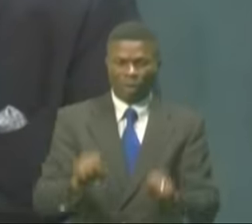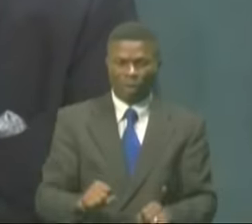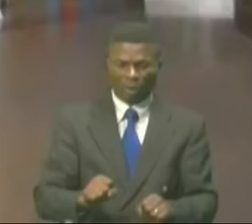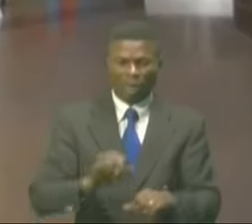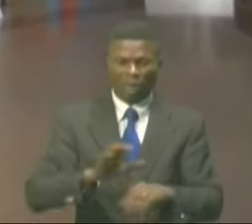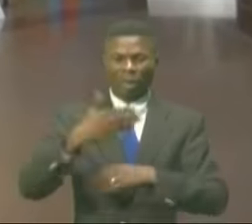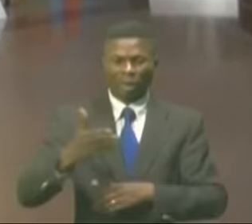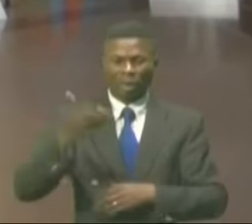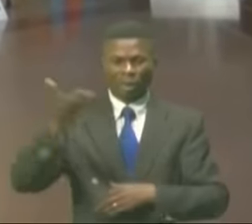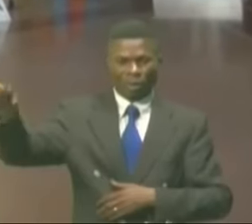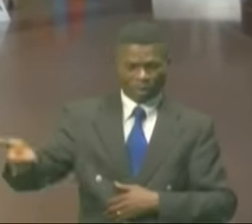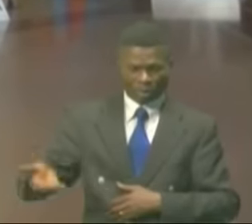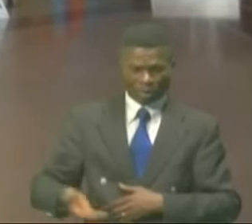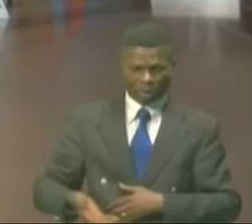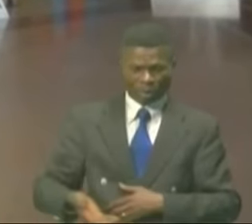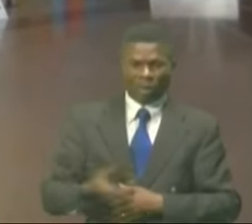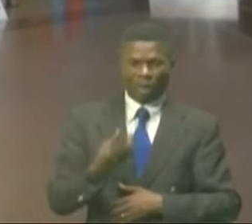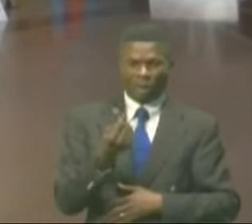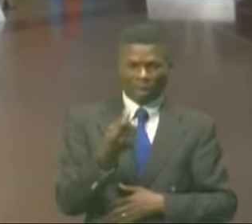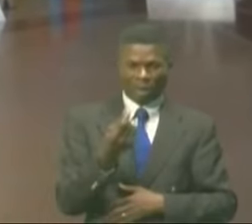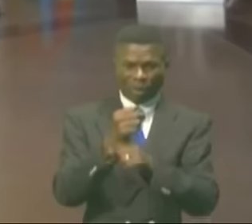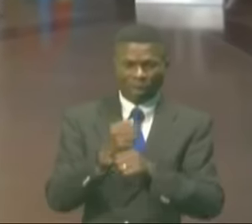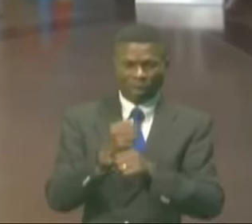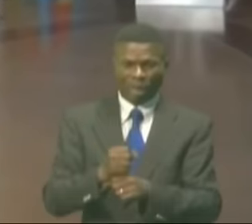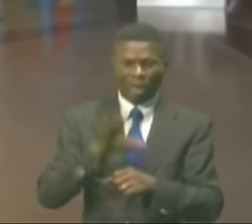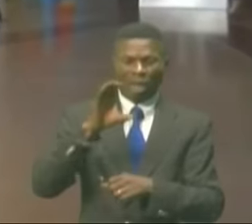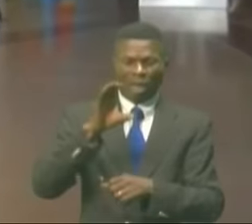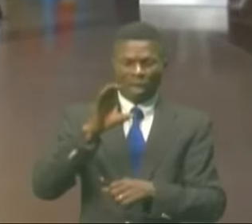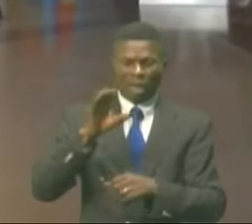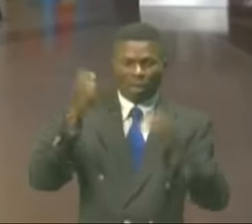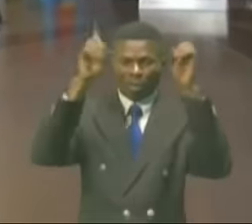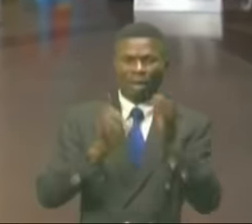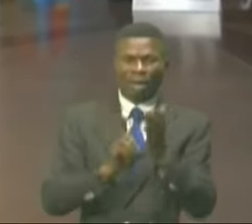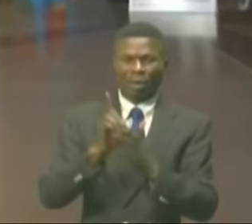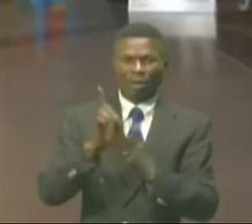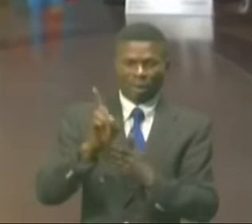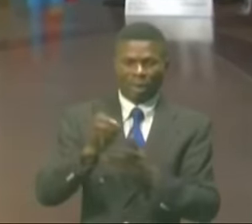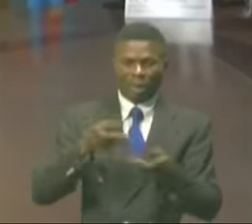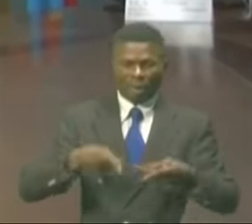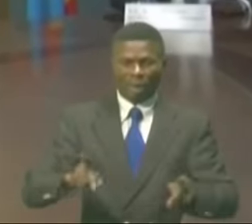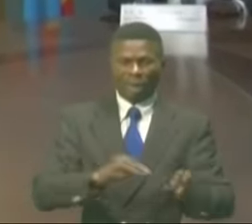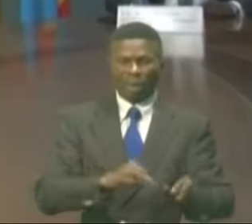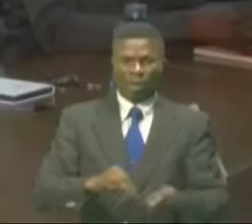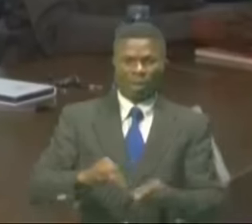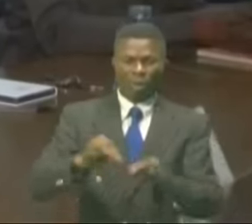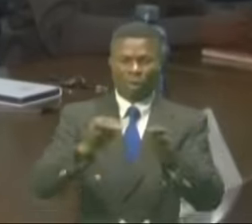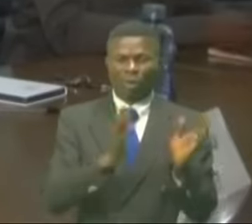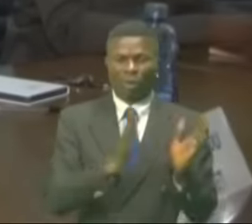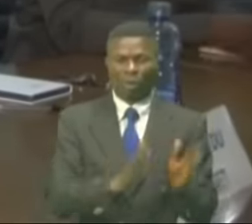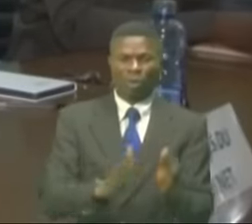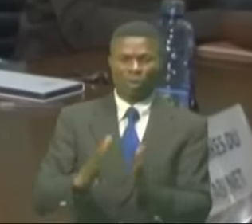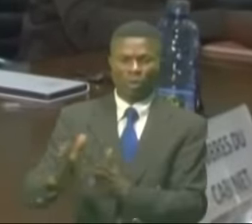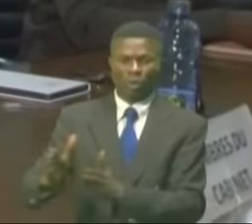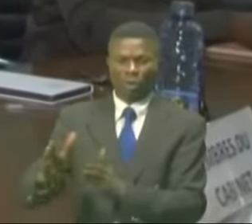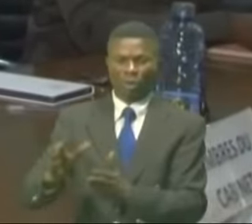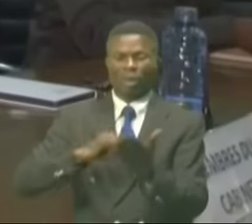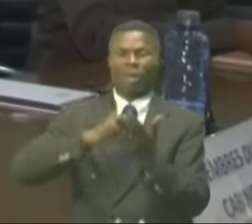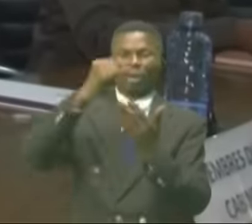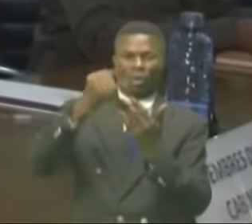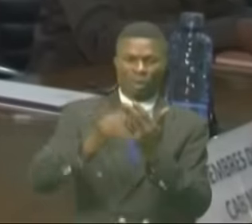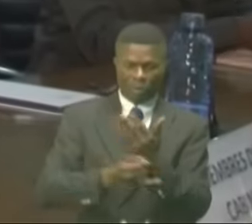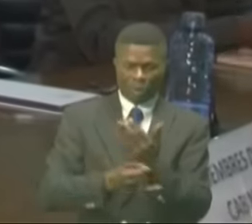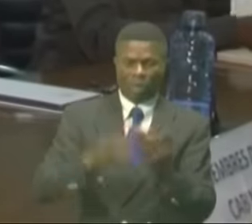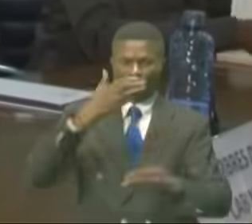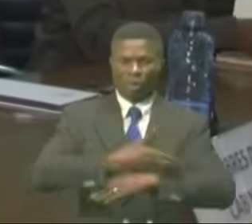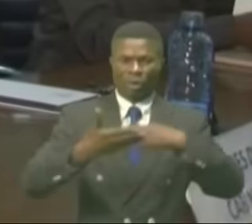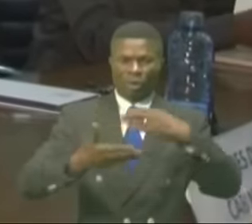avoir reçu un financement de la Banque africaine de développement par le biais du mécanisme de préparation des projets